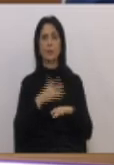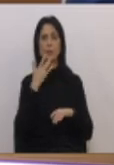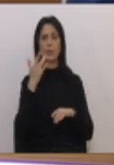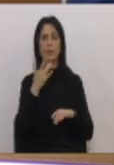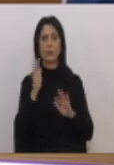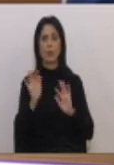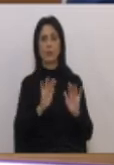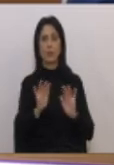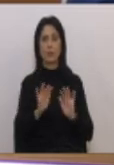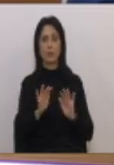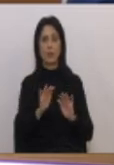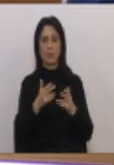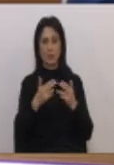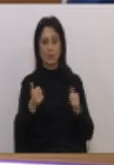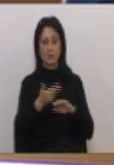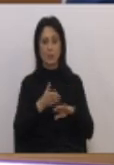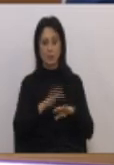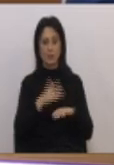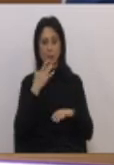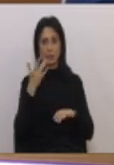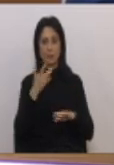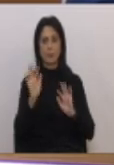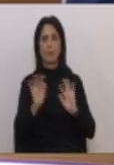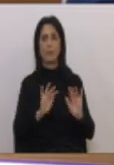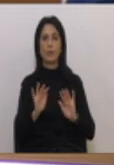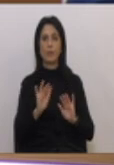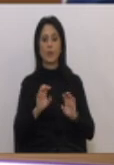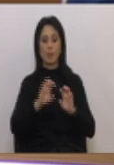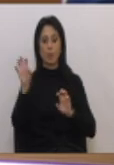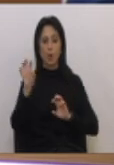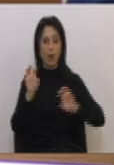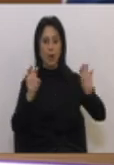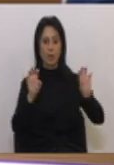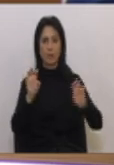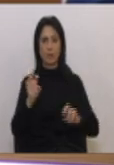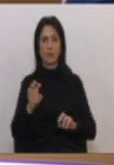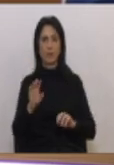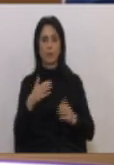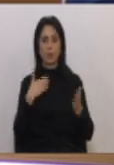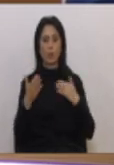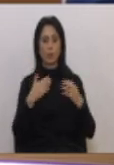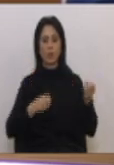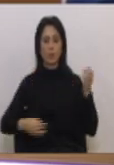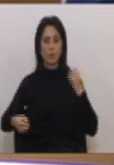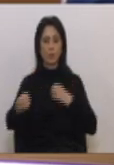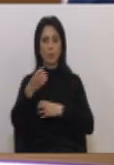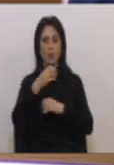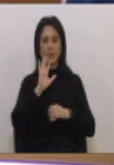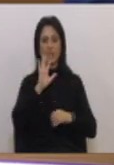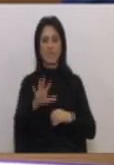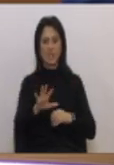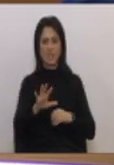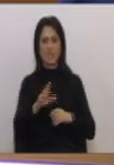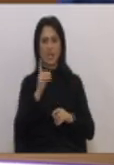პოლიტიკური ვითარება. დიახ, უმძიმესი პოლიტიკური ვითარება, პოლარიზაცია, ურთიერთ დაპირისპირება, ზიზღის ენა